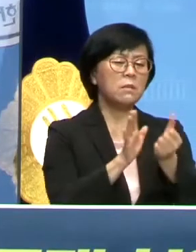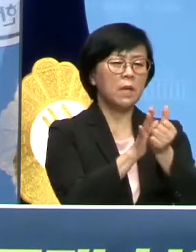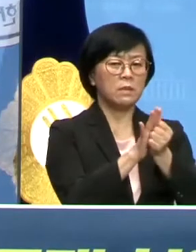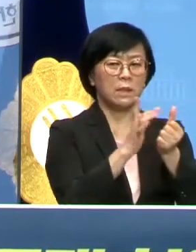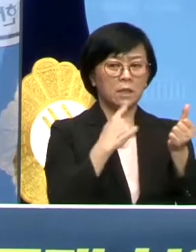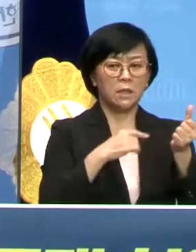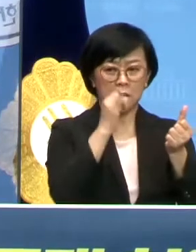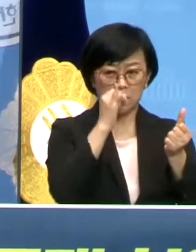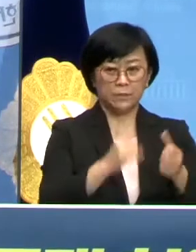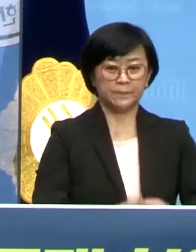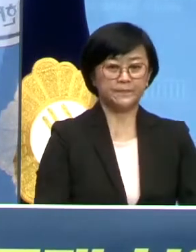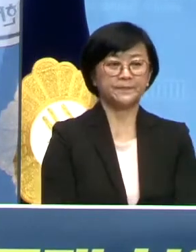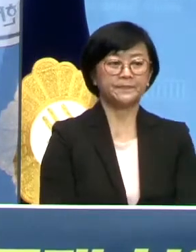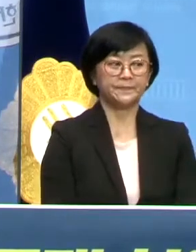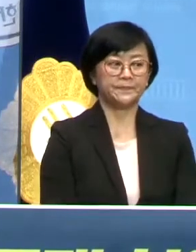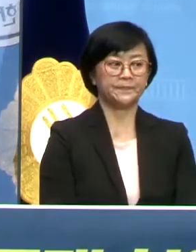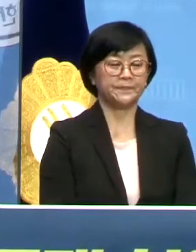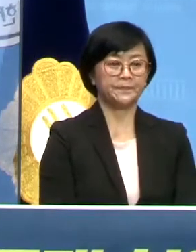됐습니다